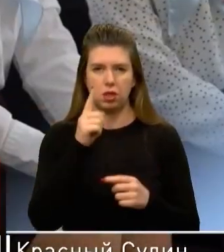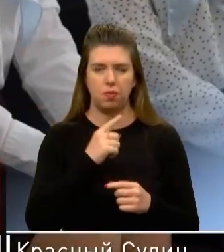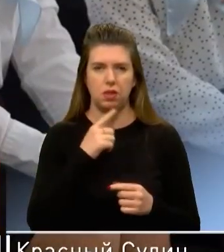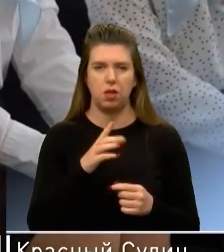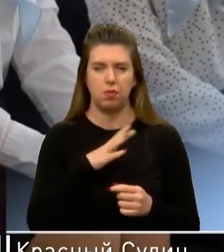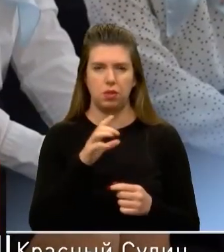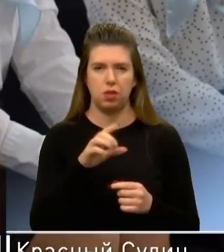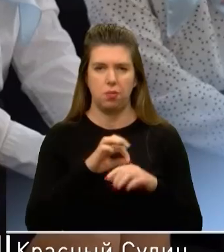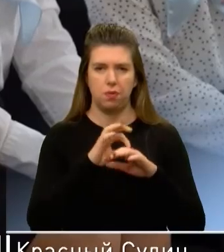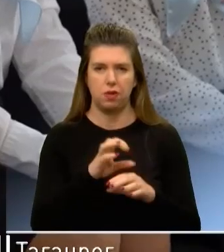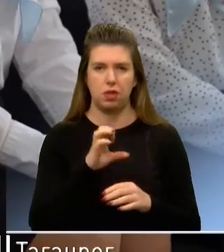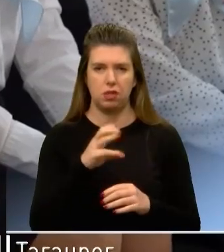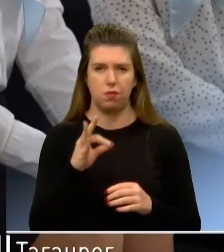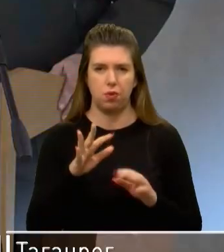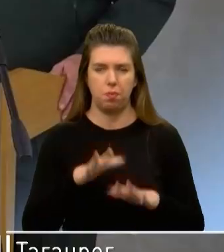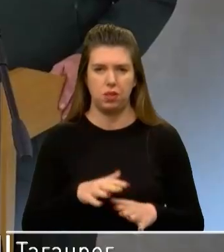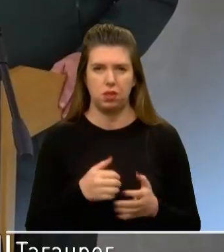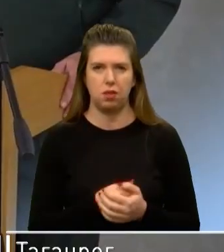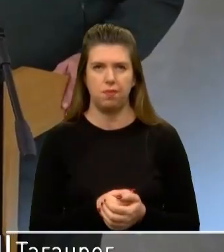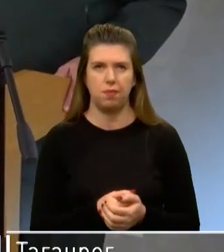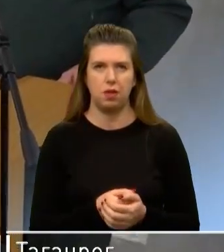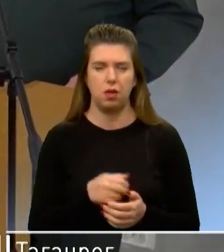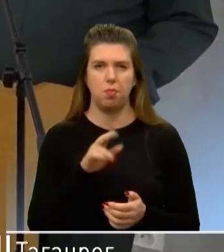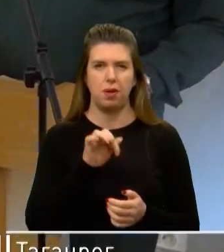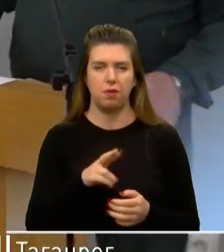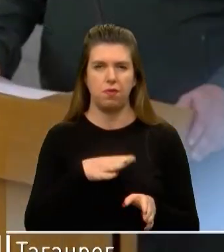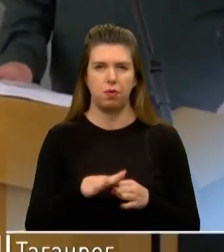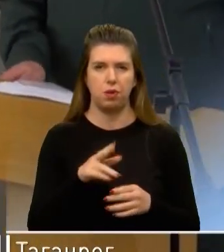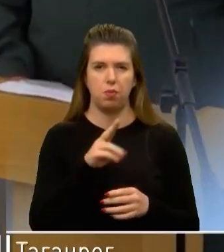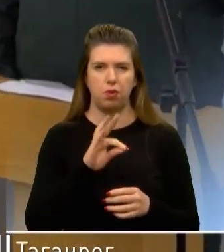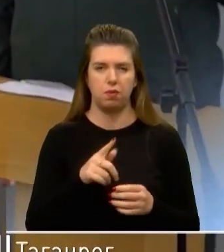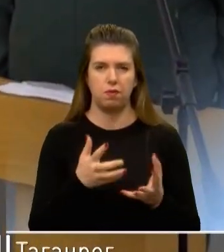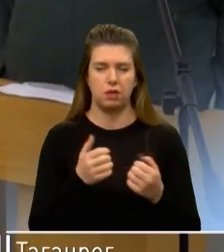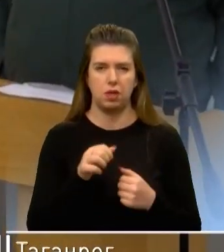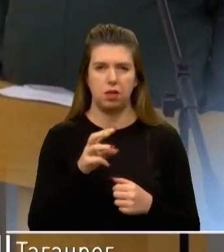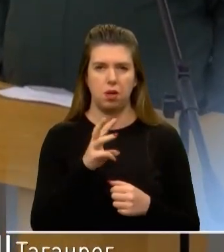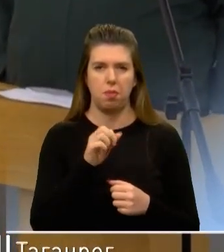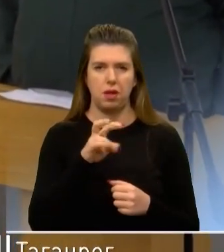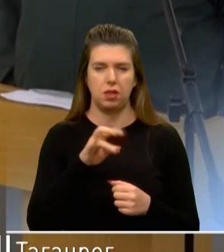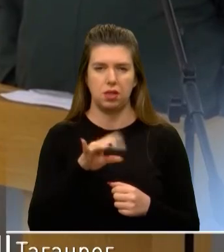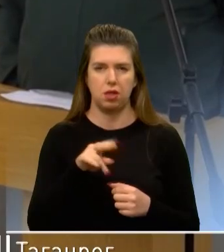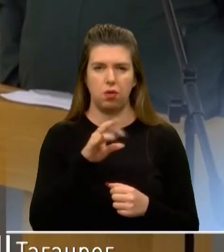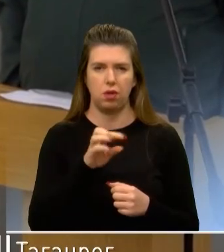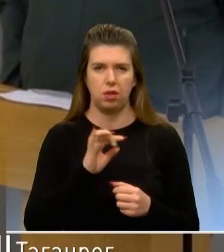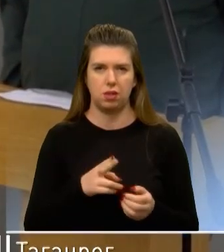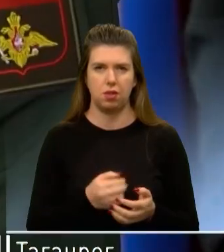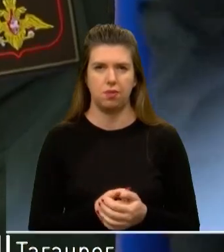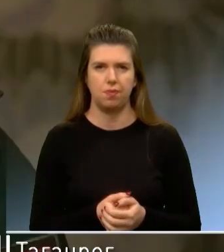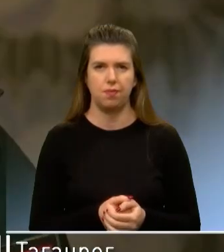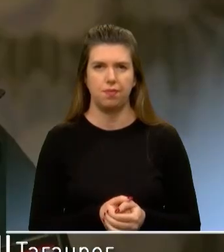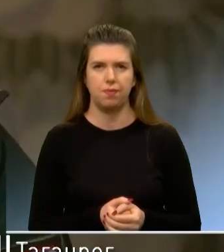находя в зоне проведения специальной военной операции Павел совершил подвиг при взятии Маринки в Донецкой народной